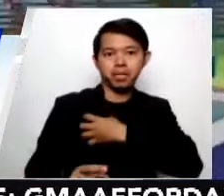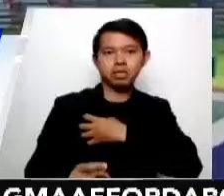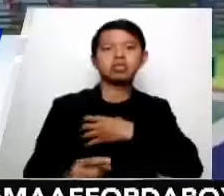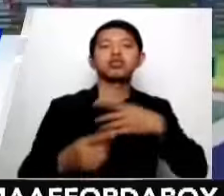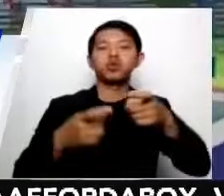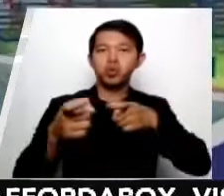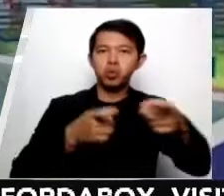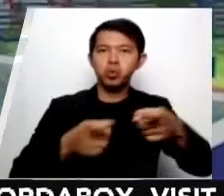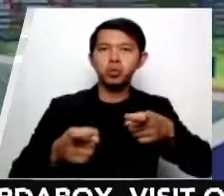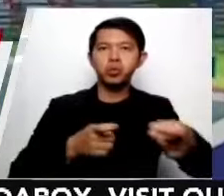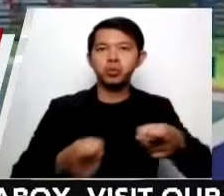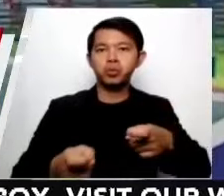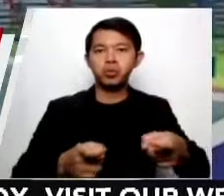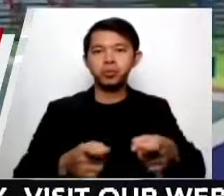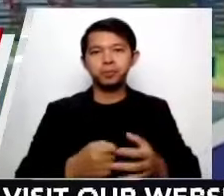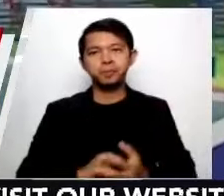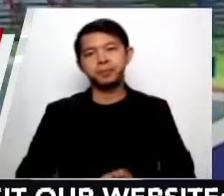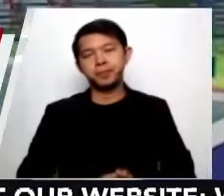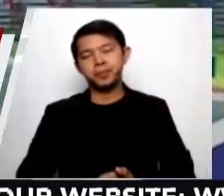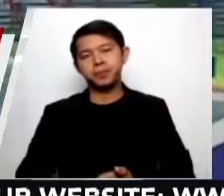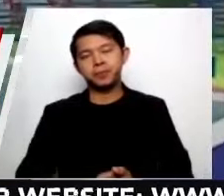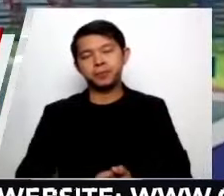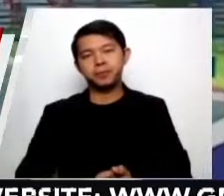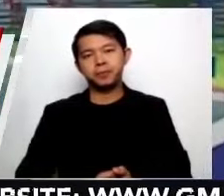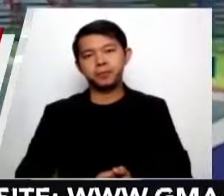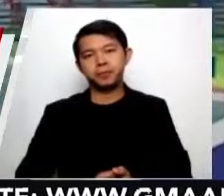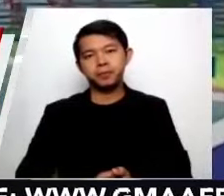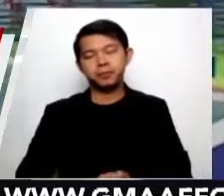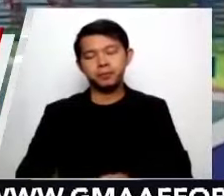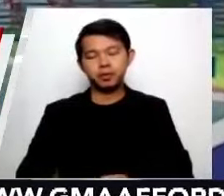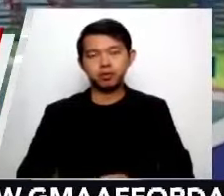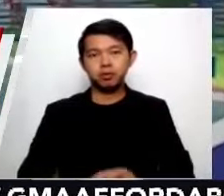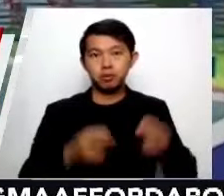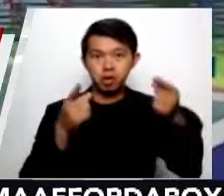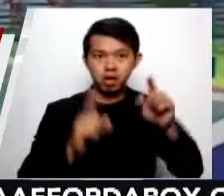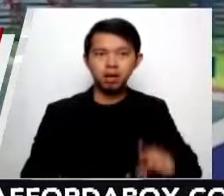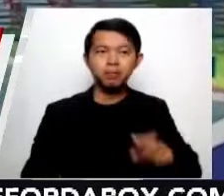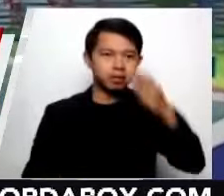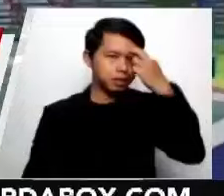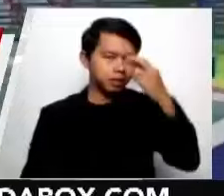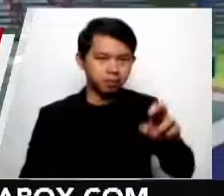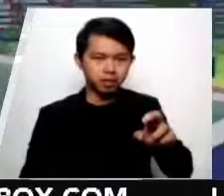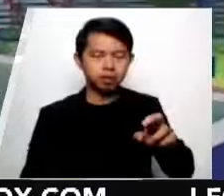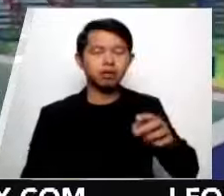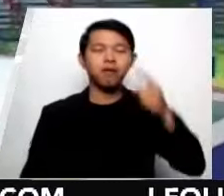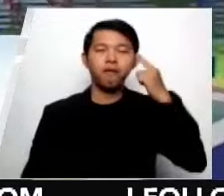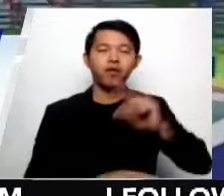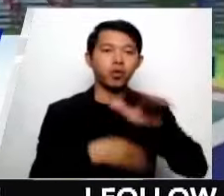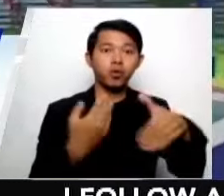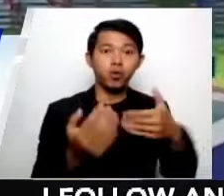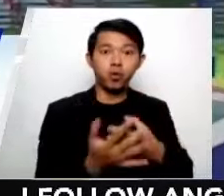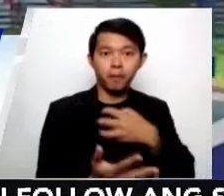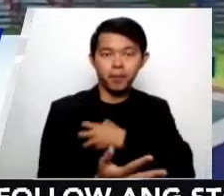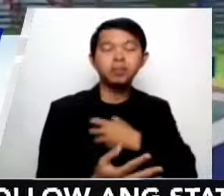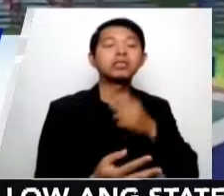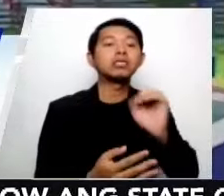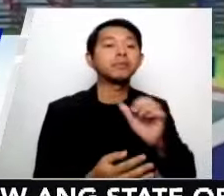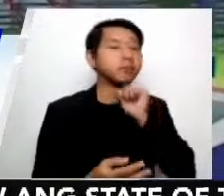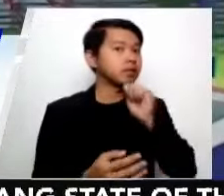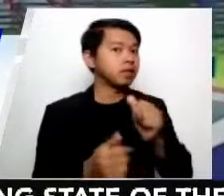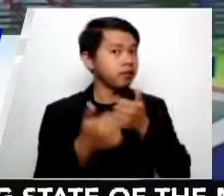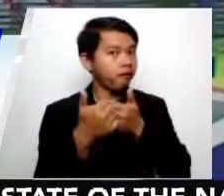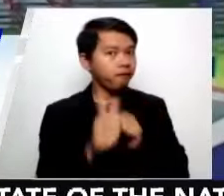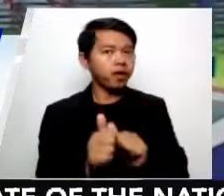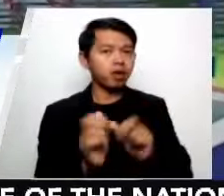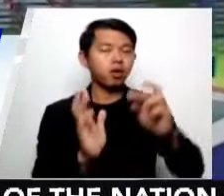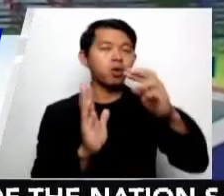Ito po ay magsisilbing reminder at eye-opener na kapag hindi po kayo susunod sa mga umiiral po ng